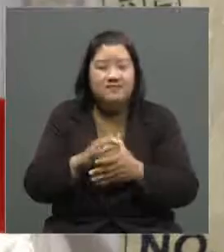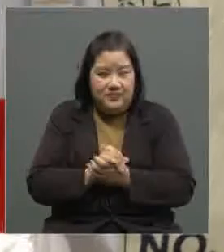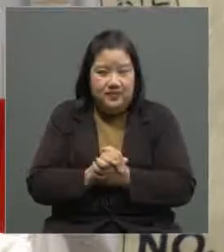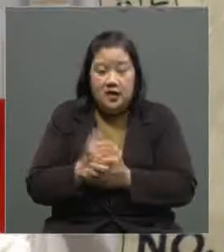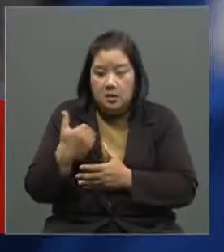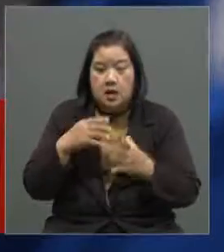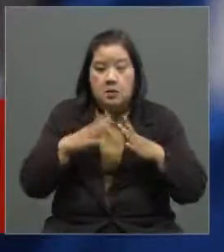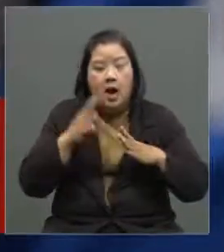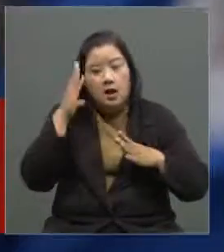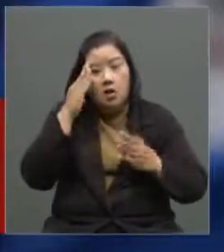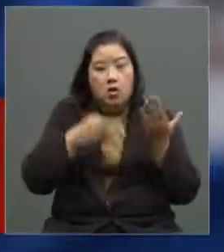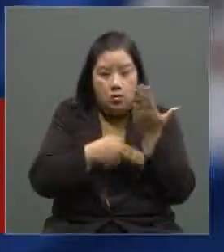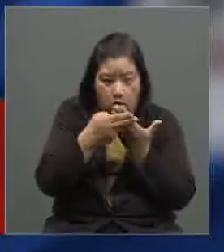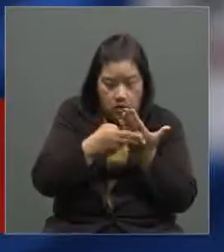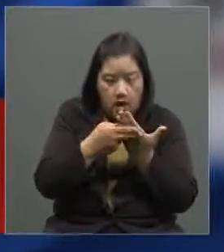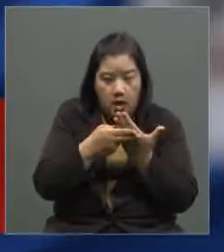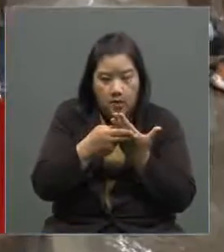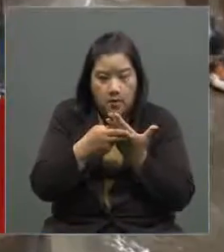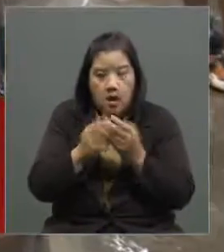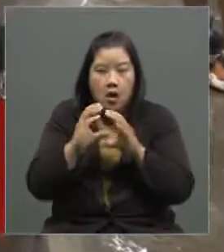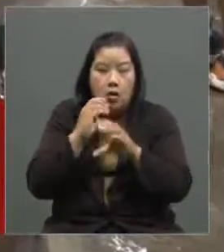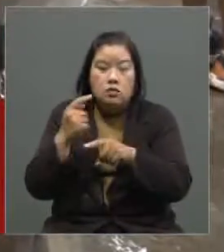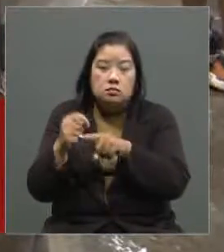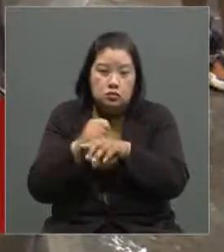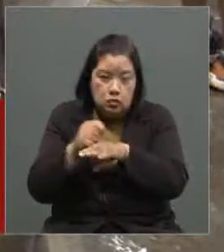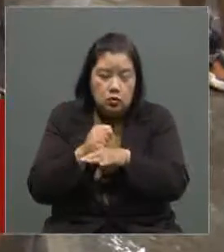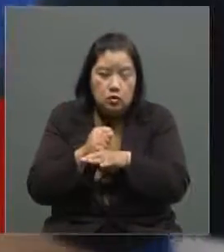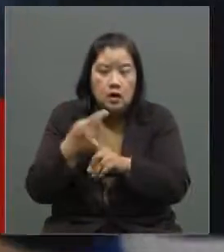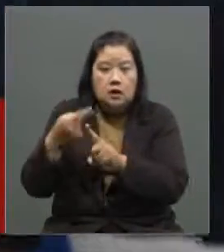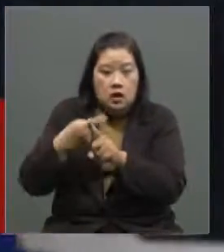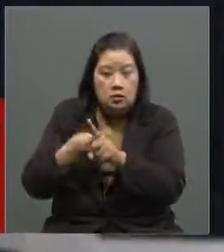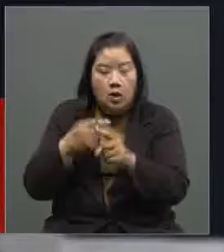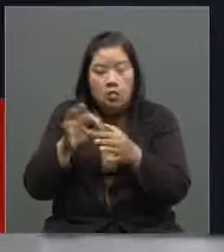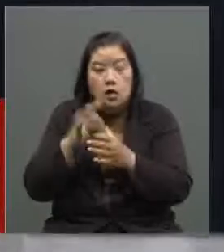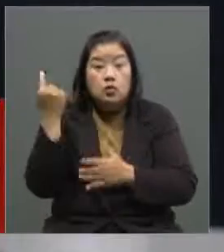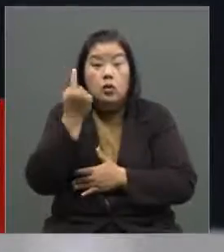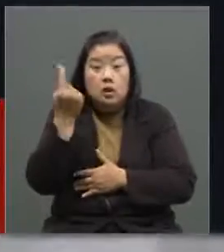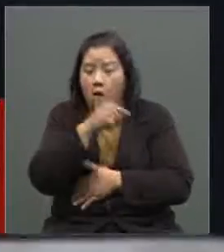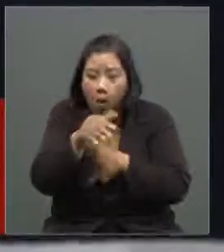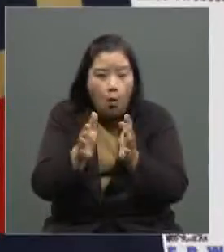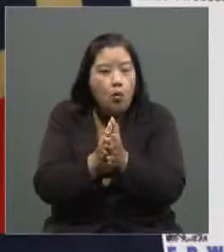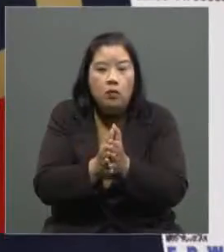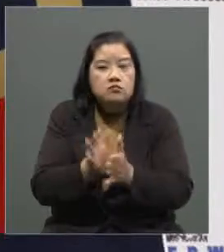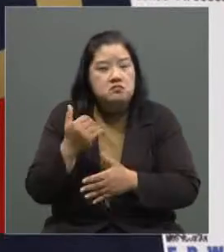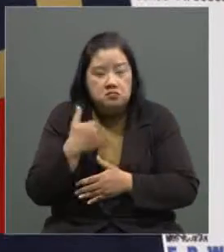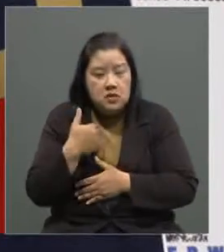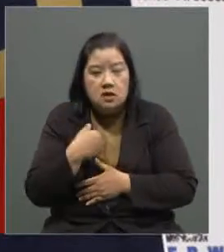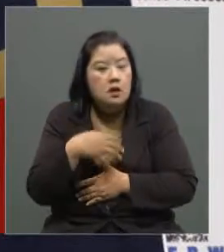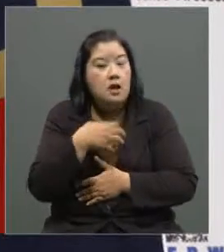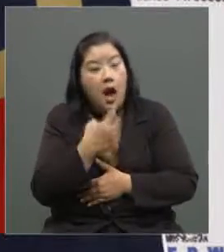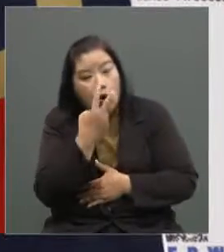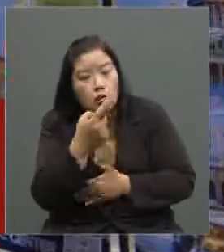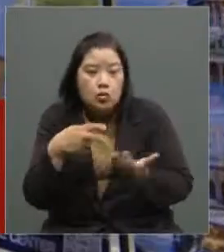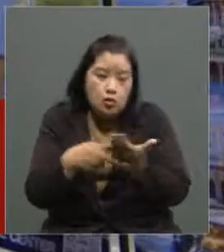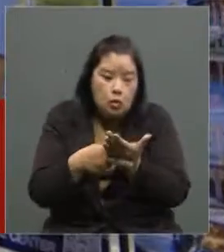ที่พักโรงแรมรีสอร์ทรถเช่าเรือสำราญทุกสิ่งทุกอย่างที่เกี่ยวกับการท่องเที่ยวเนี่ยรวมอยู่ในงานนี้เป็น one stop service ให้แล้วนะ